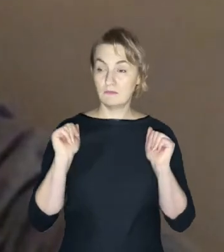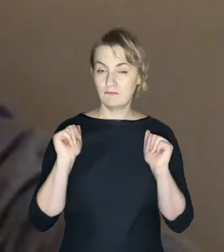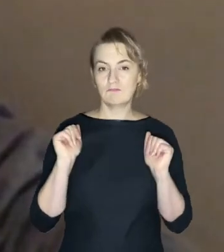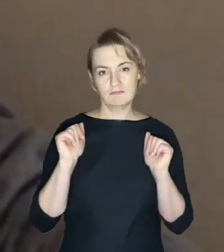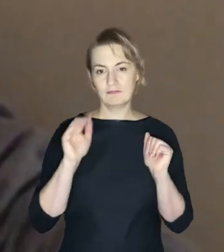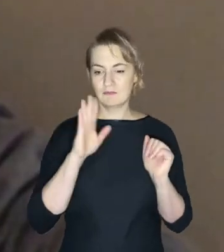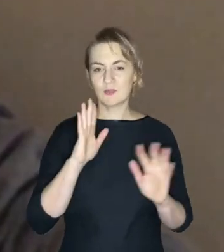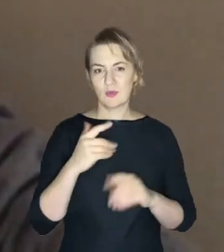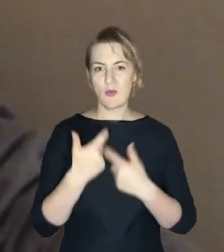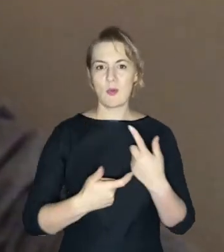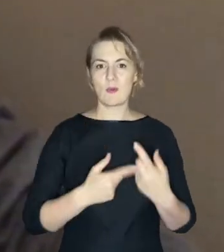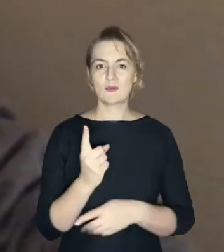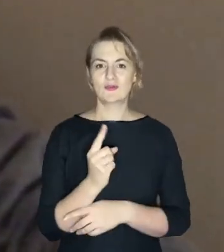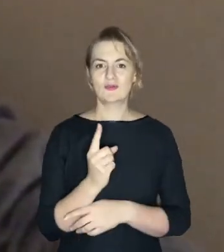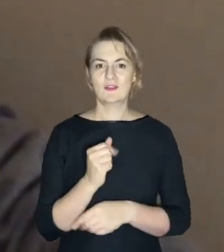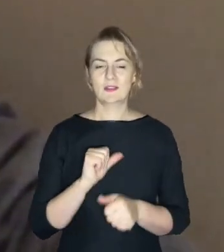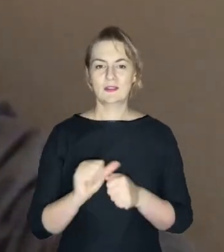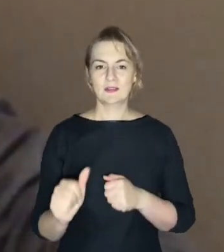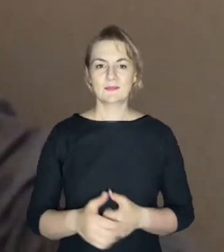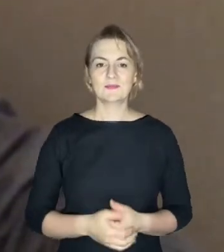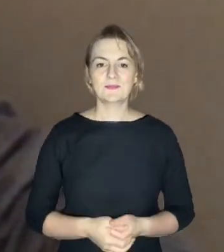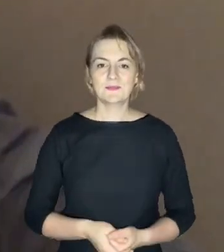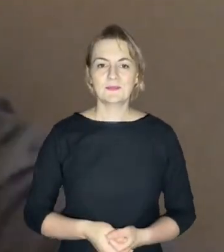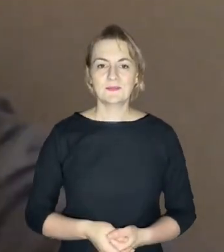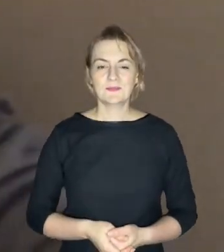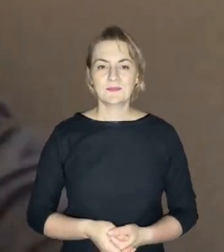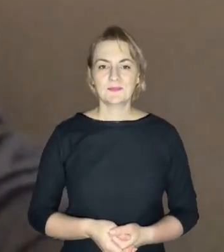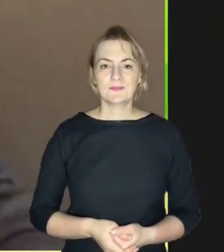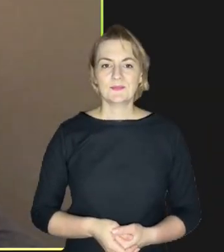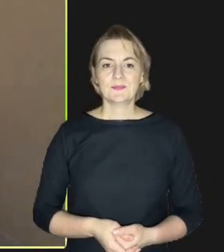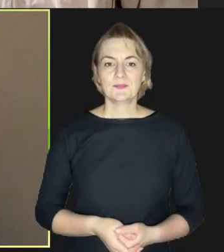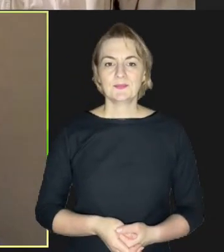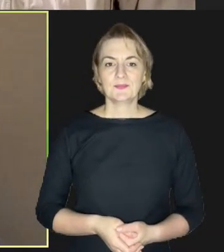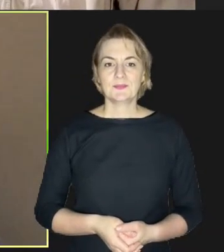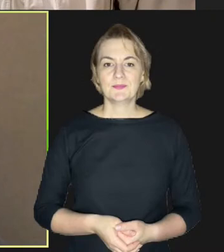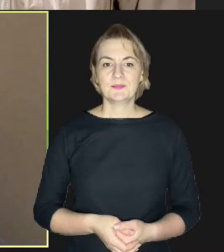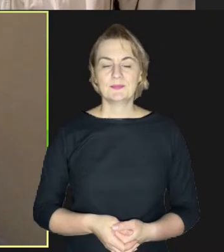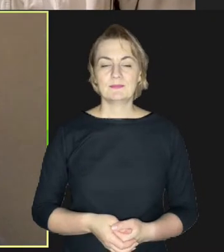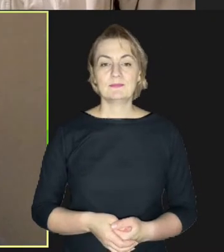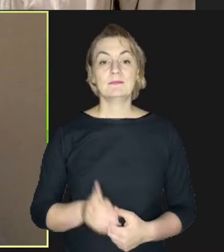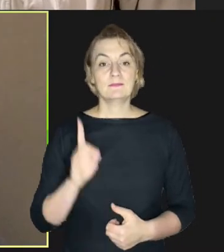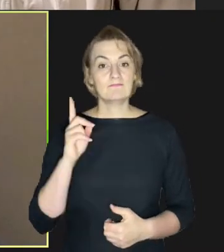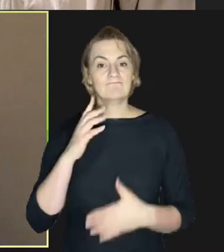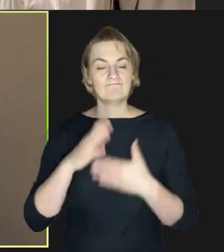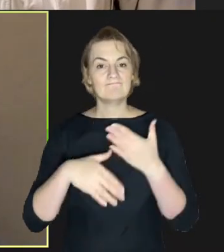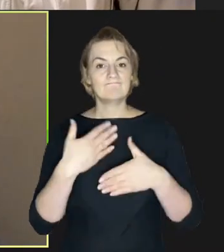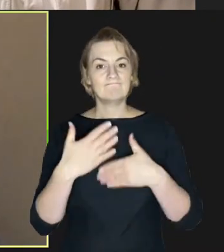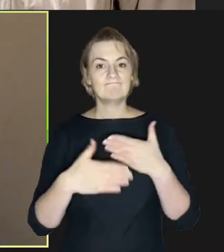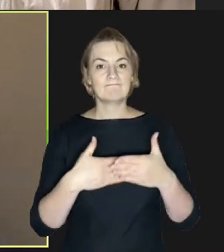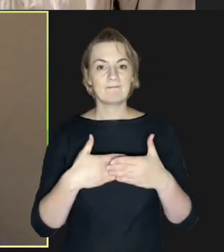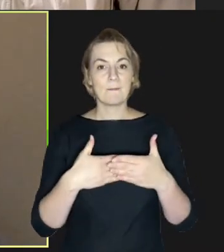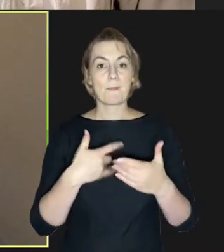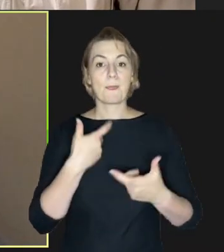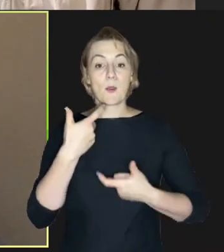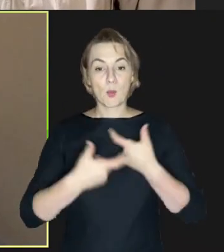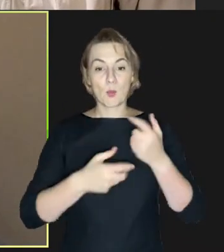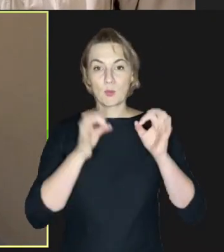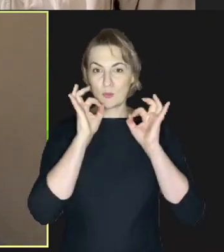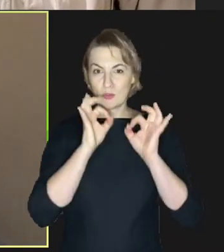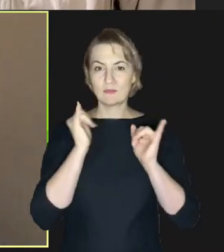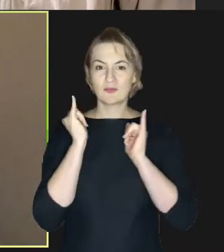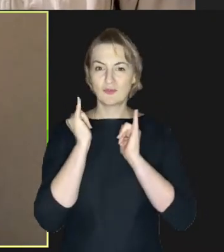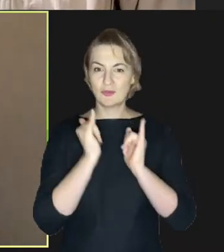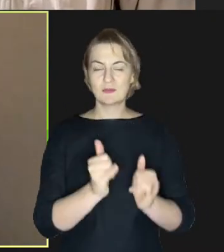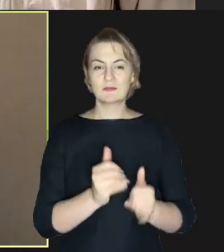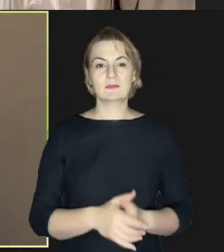zapali świeczkę, tak? No ale potem możemy pójść dalej, tak? Czyń dobro.